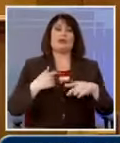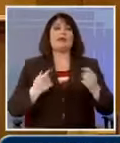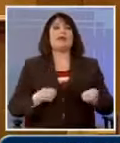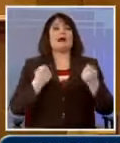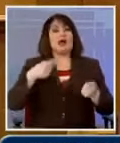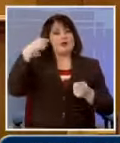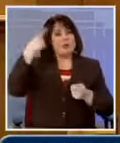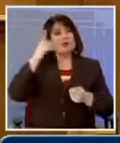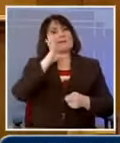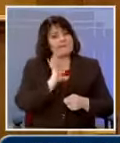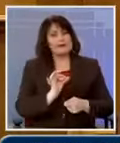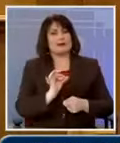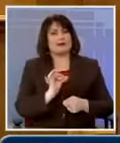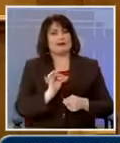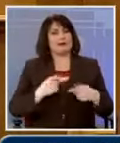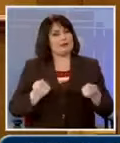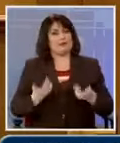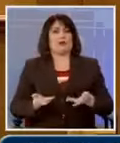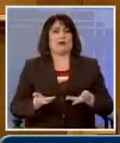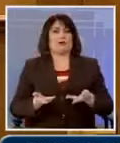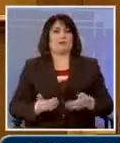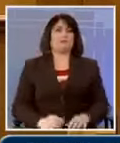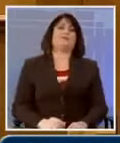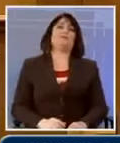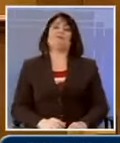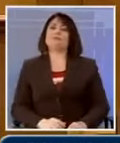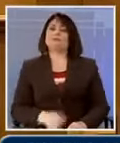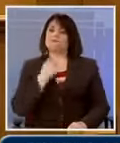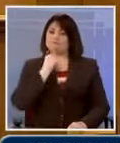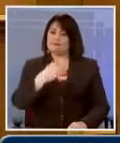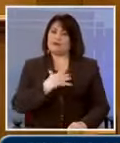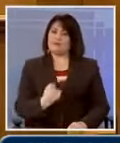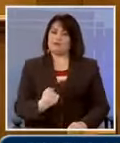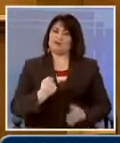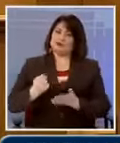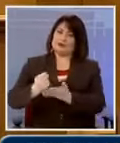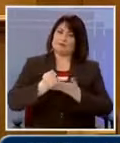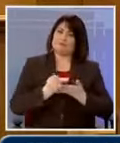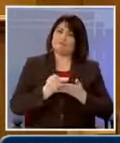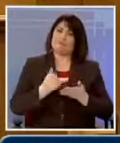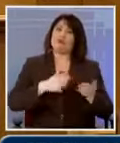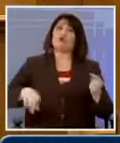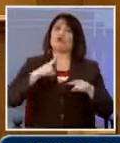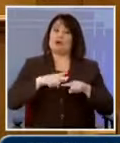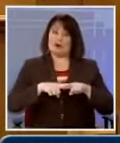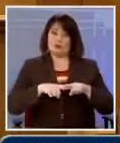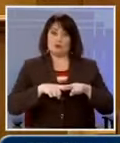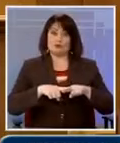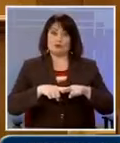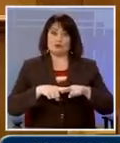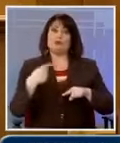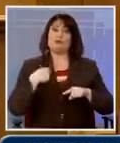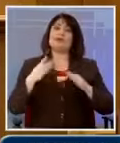το όραμα πραγματικότητα. Με τη διαρκή εμπιστοσύνη και στήριξη του λαού μας,